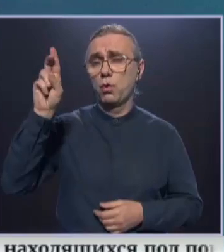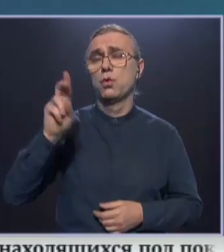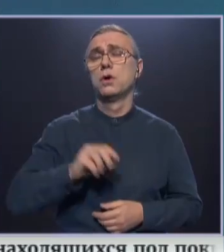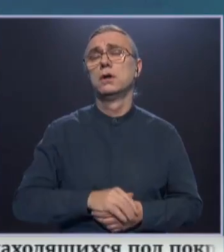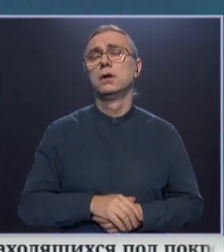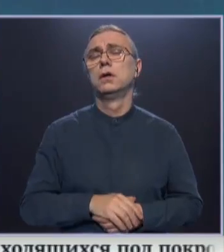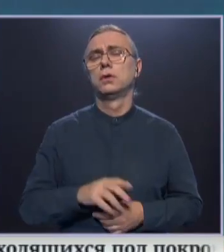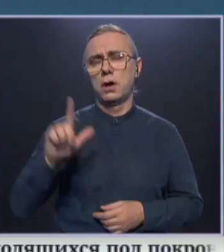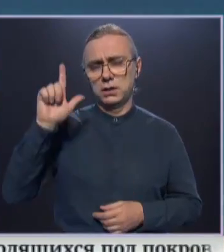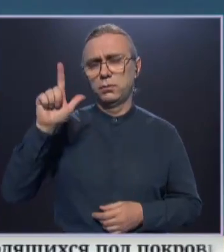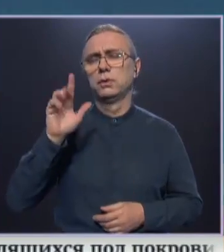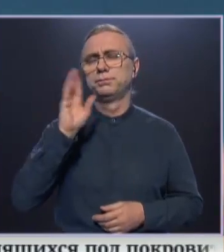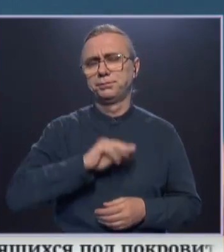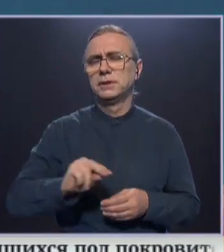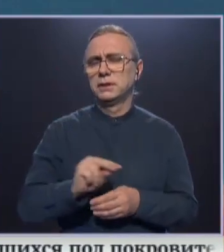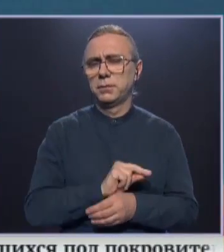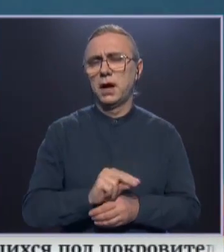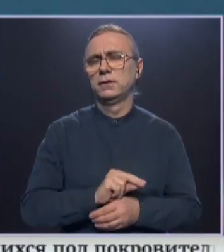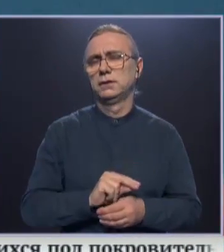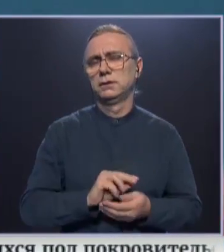силен исправить ситуацию.